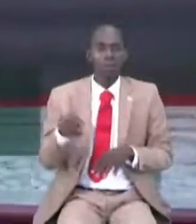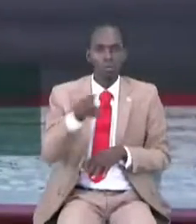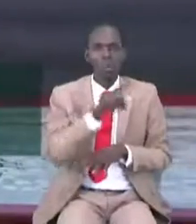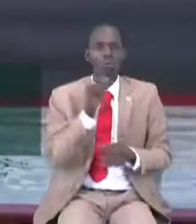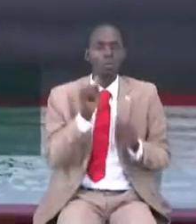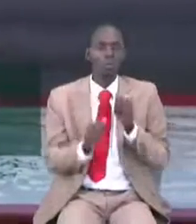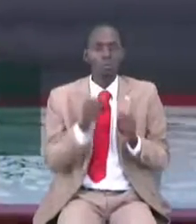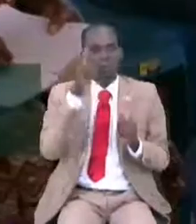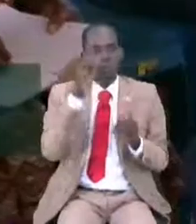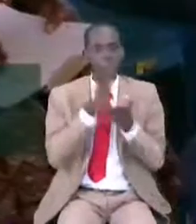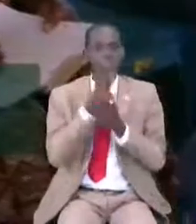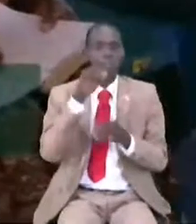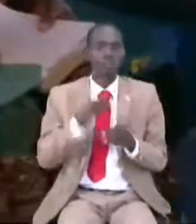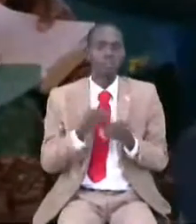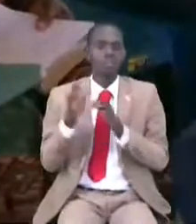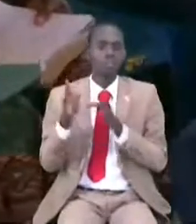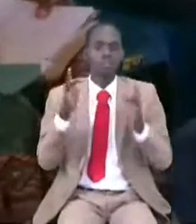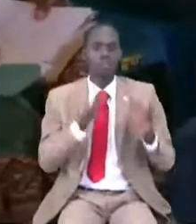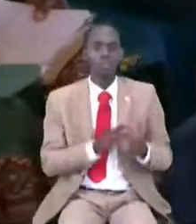Et puis,